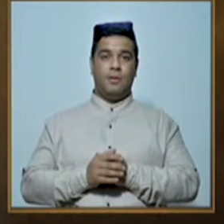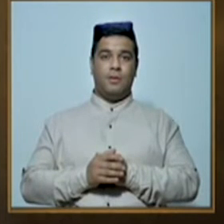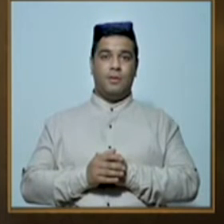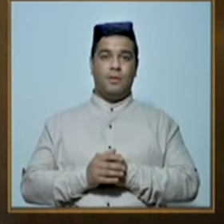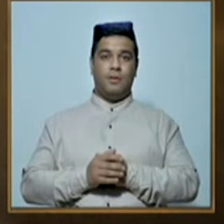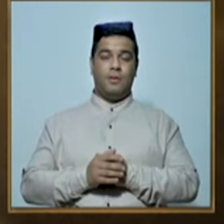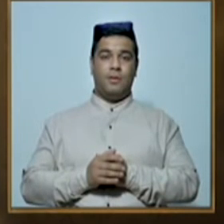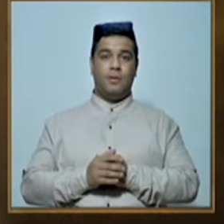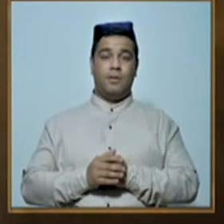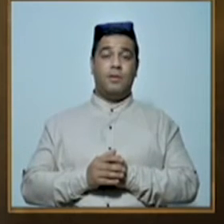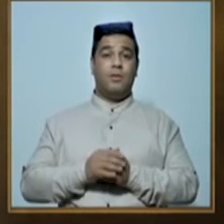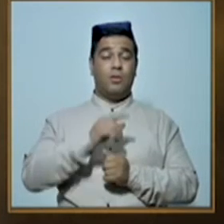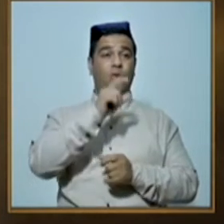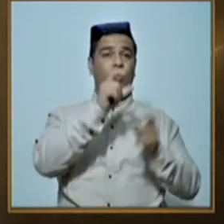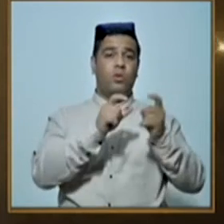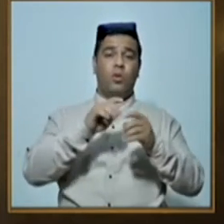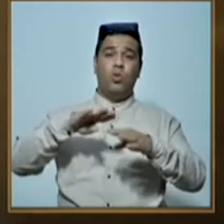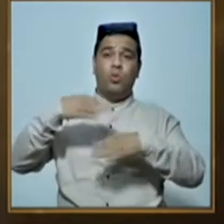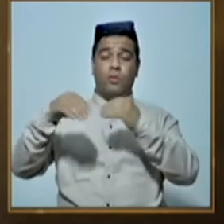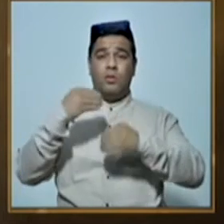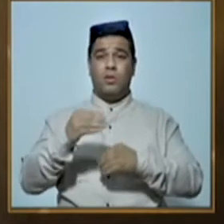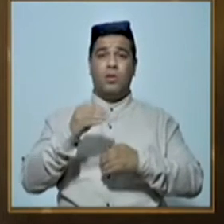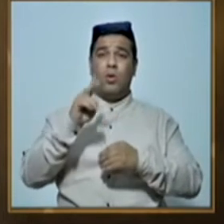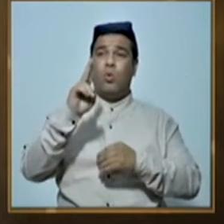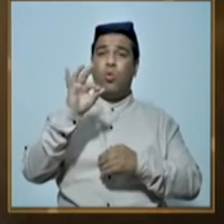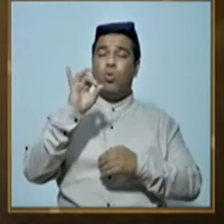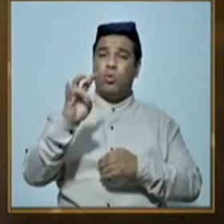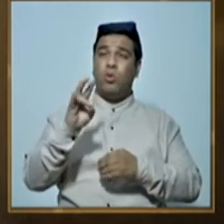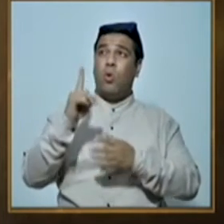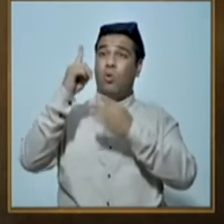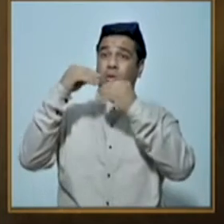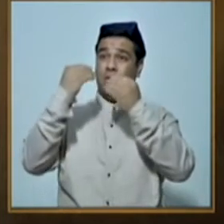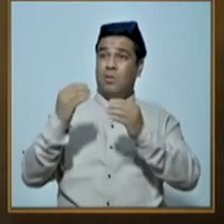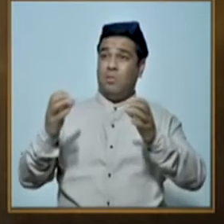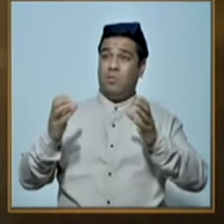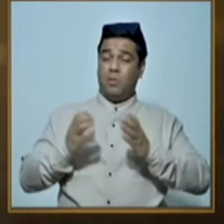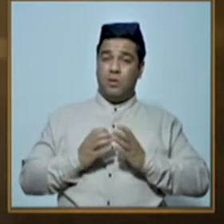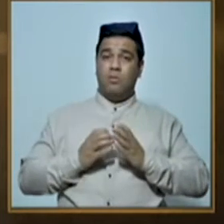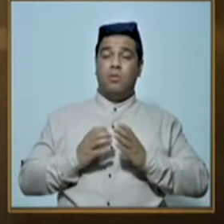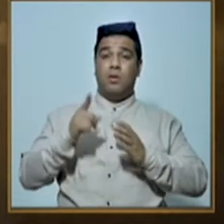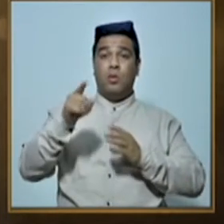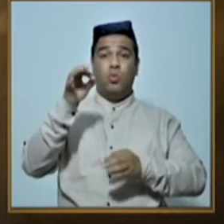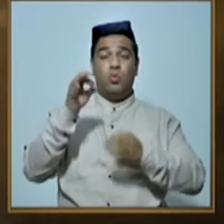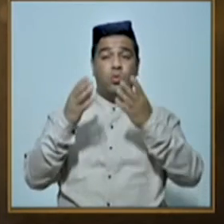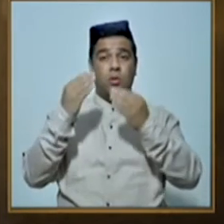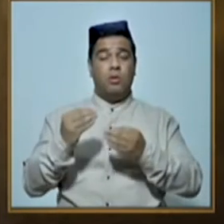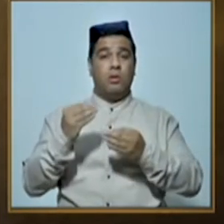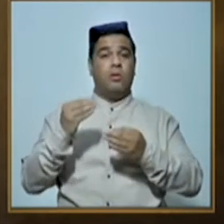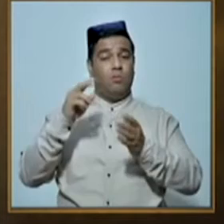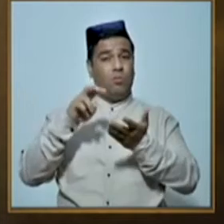ileyk. Hay Karun, Allah Teala senge bergen mal ile ahiret yüzünü